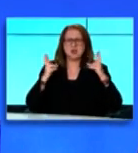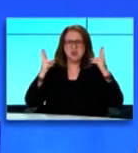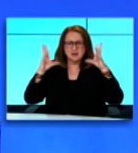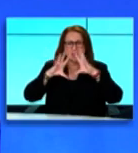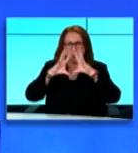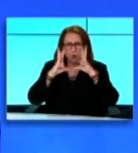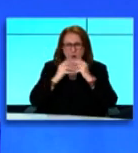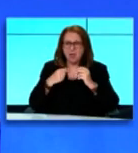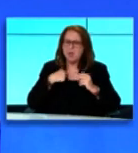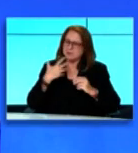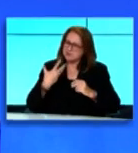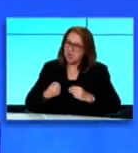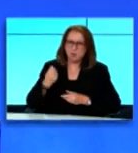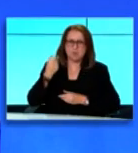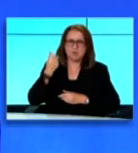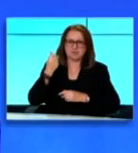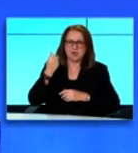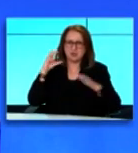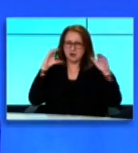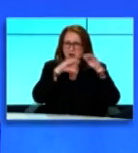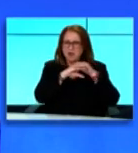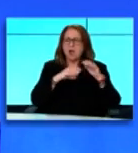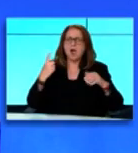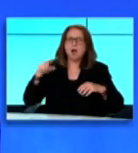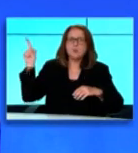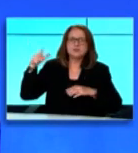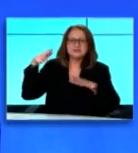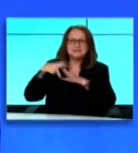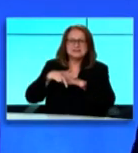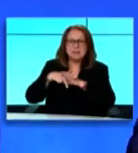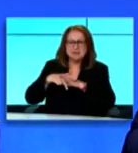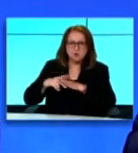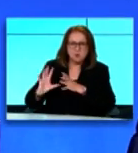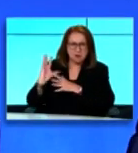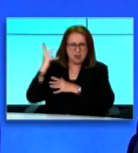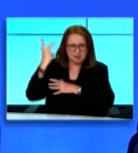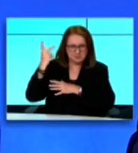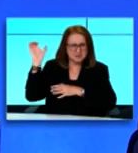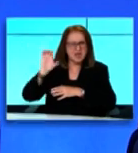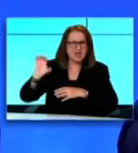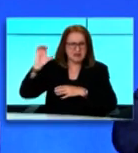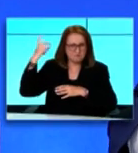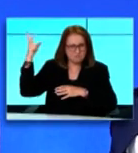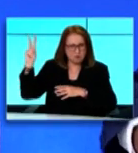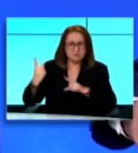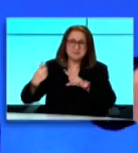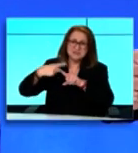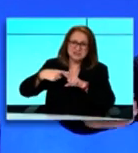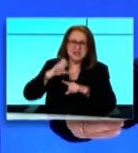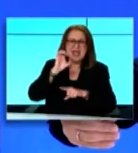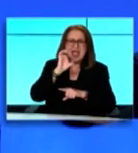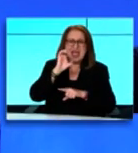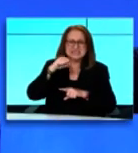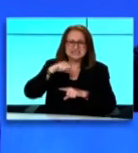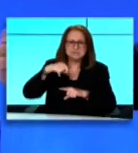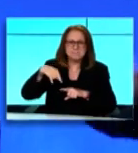εξασφαλίσει από το Ταμείο Ανάκαμψης. Το νέο ΕΣΠΑ. Όλα αυτά μας δίνουν πρωτοφανή σε